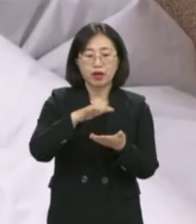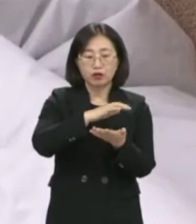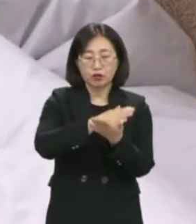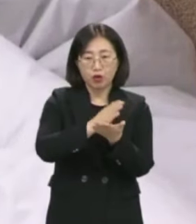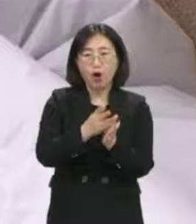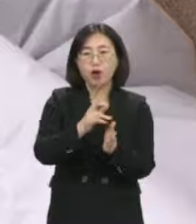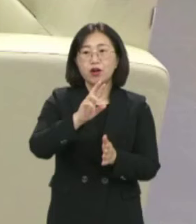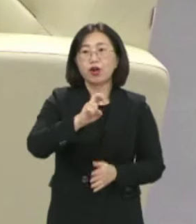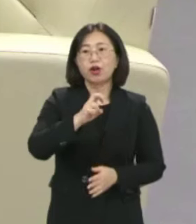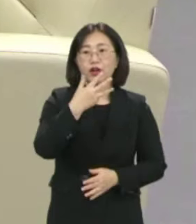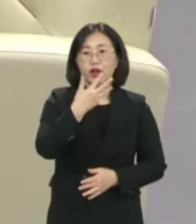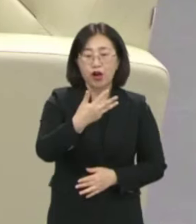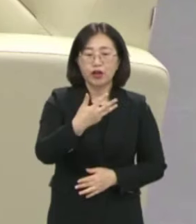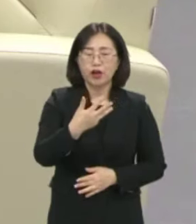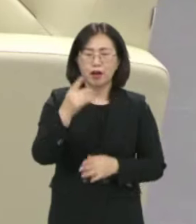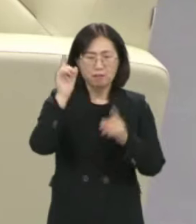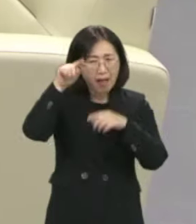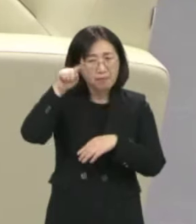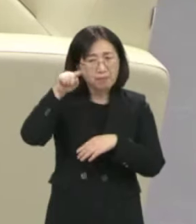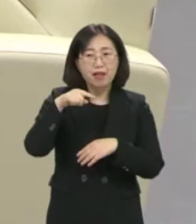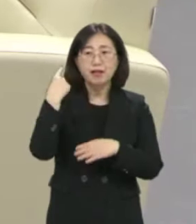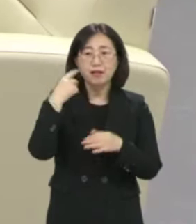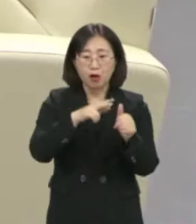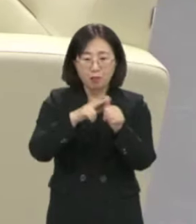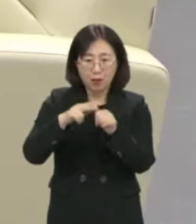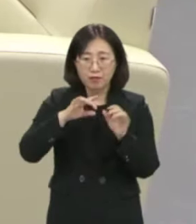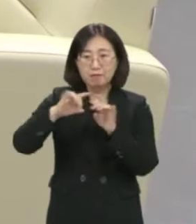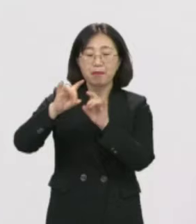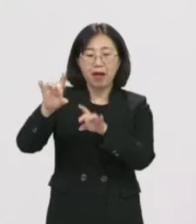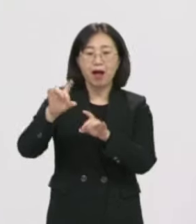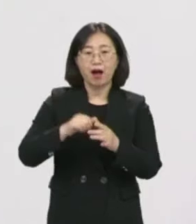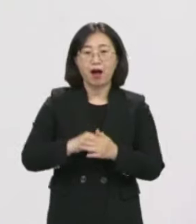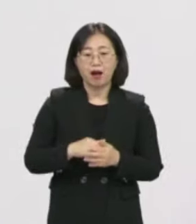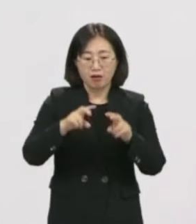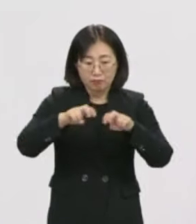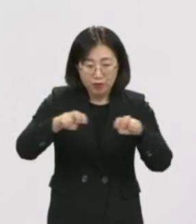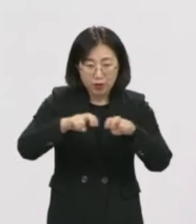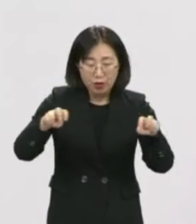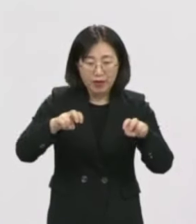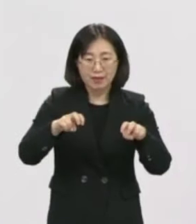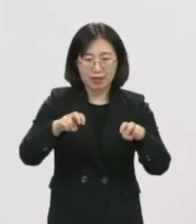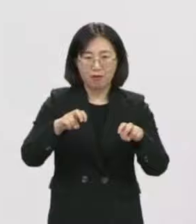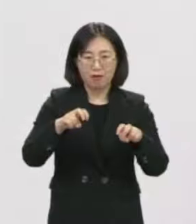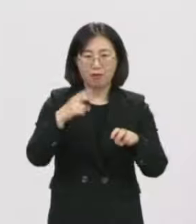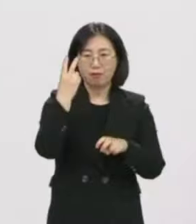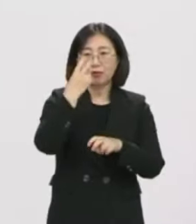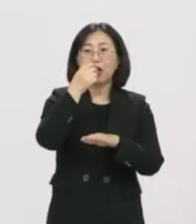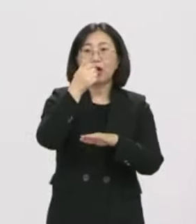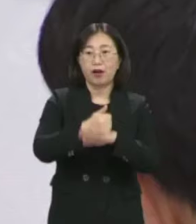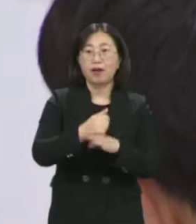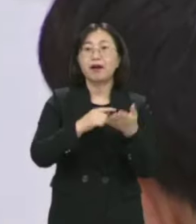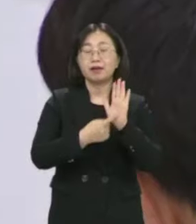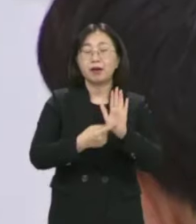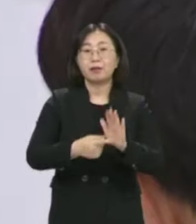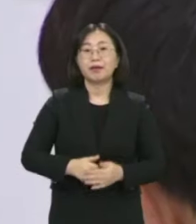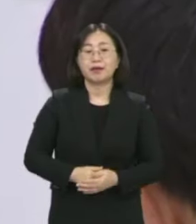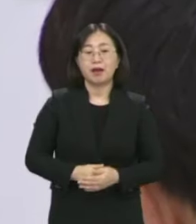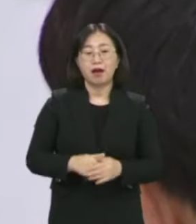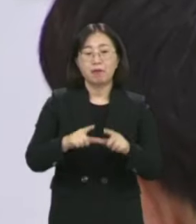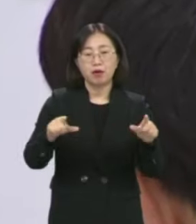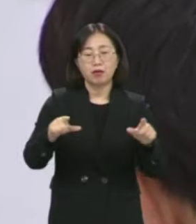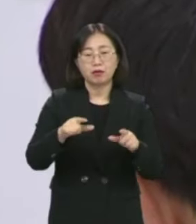지표들이 매일 체크될 데이터가 축적되고 알고리즘을 통 분석을 통해 진단 결과가 나옵니다 평소